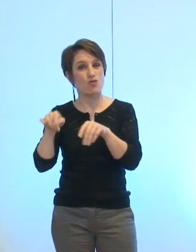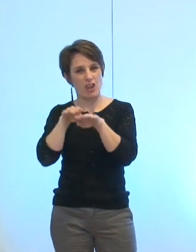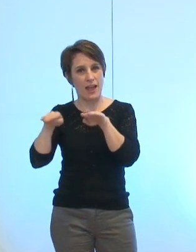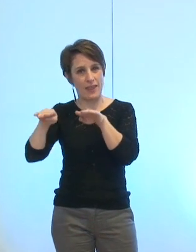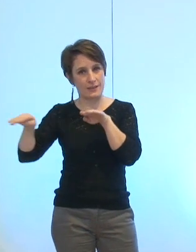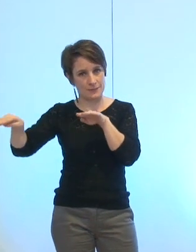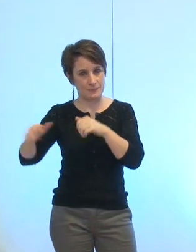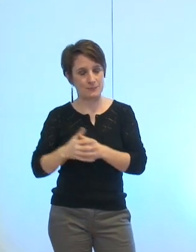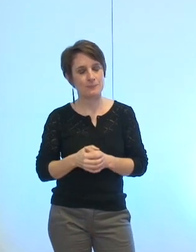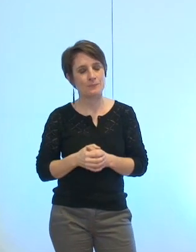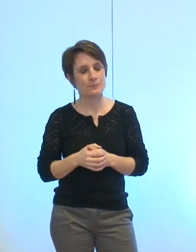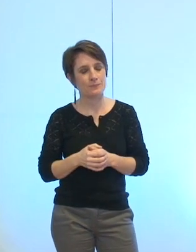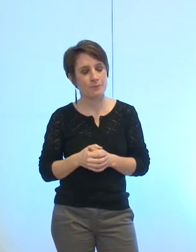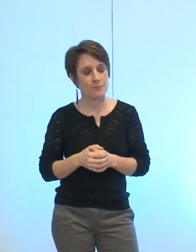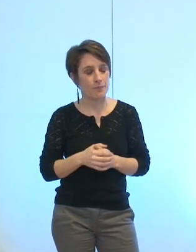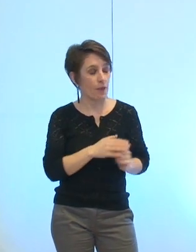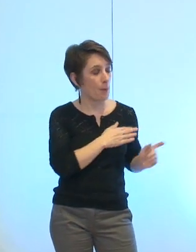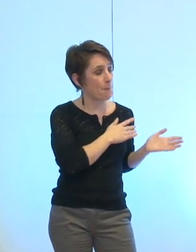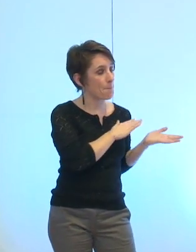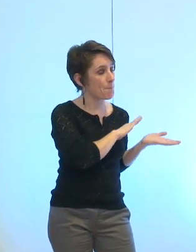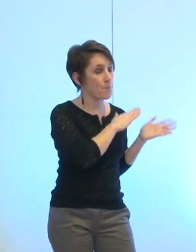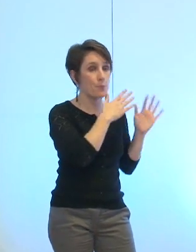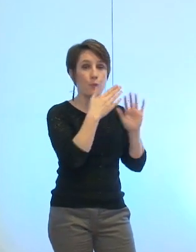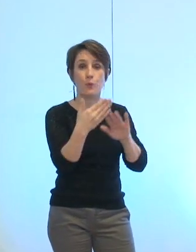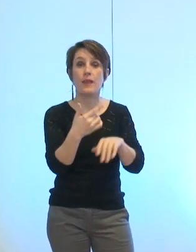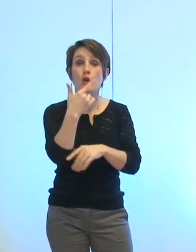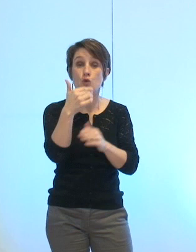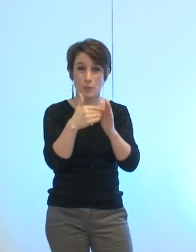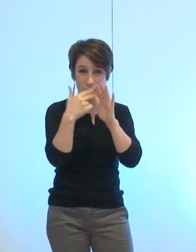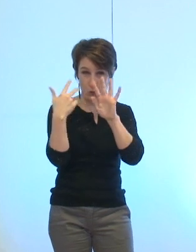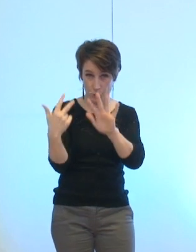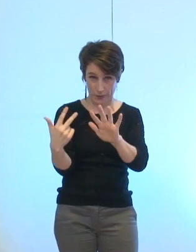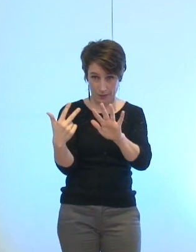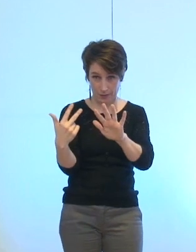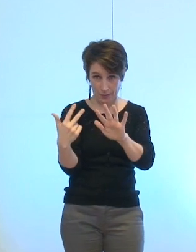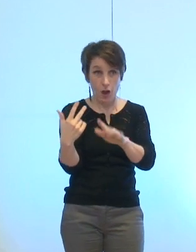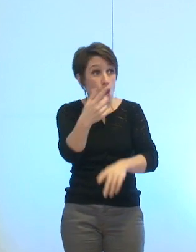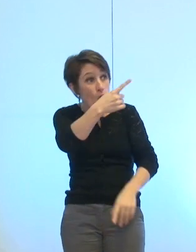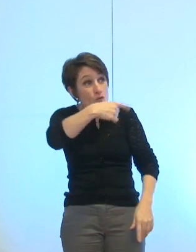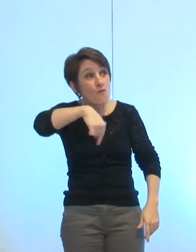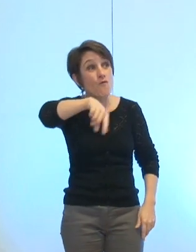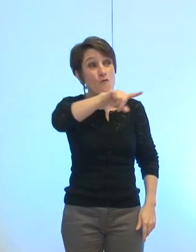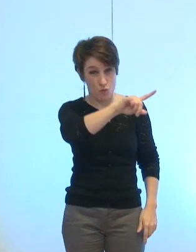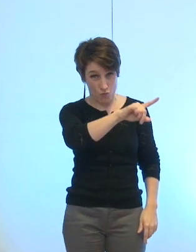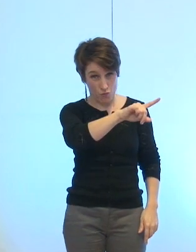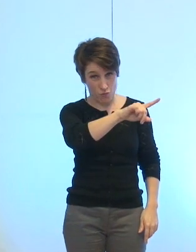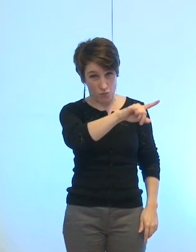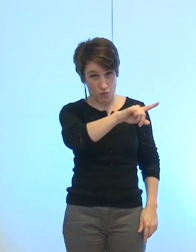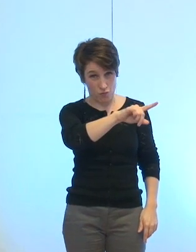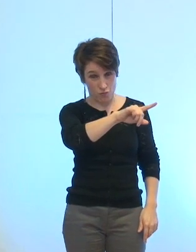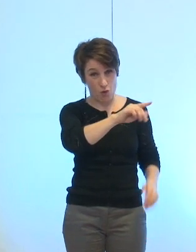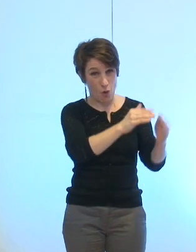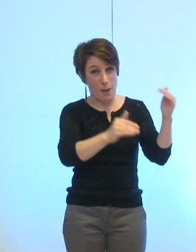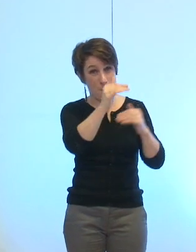annexes en 2008 lorsque vous vous quittez la